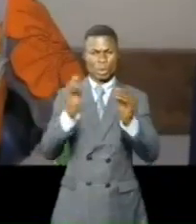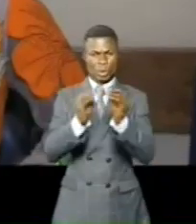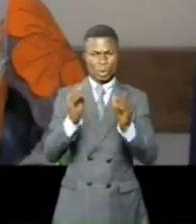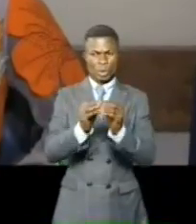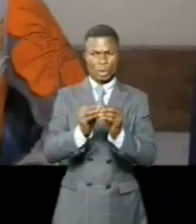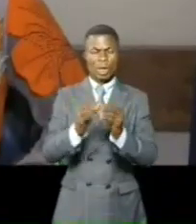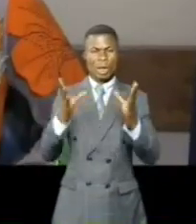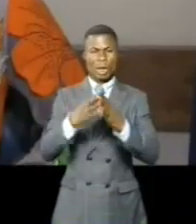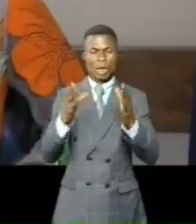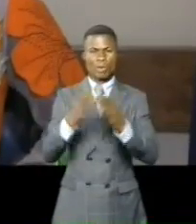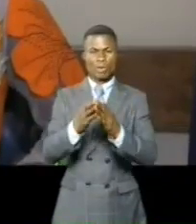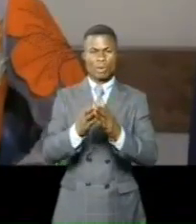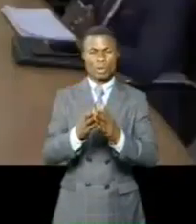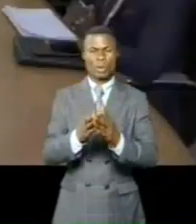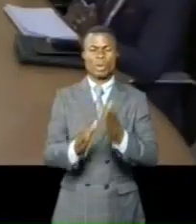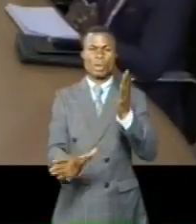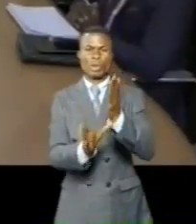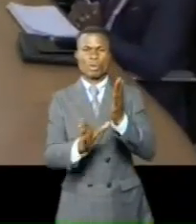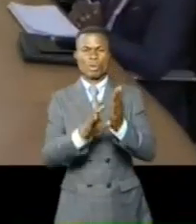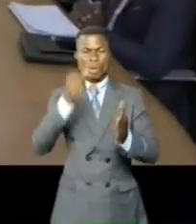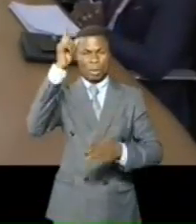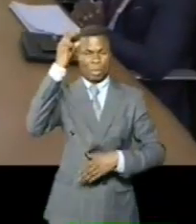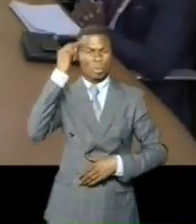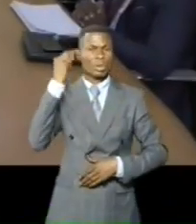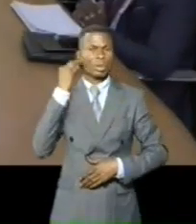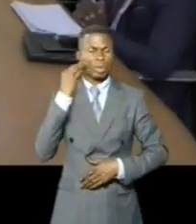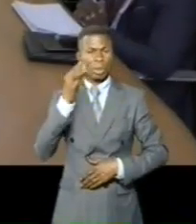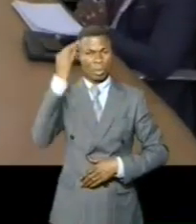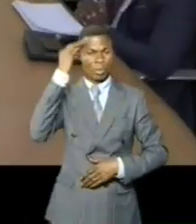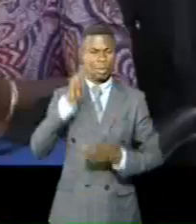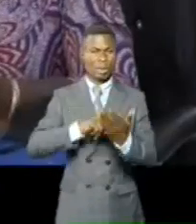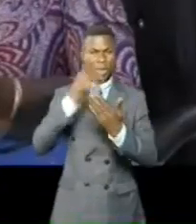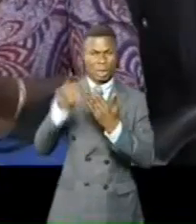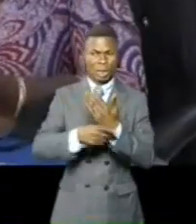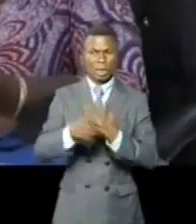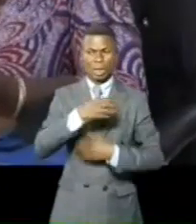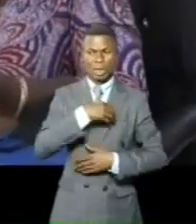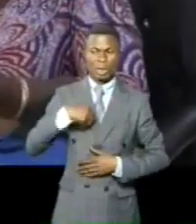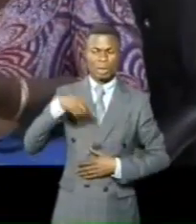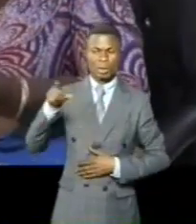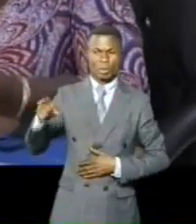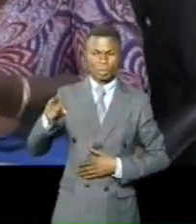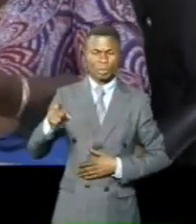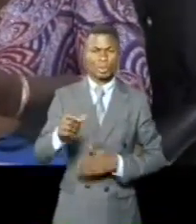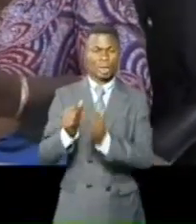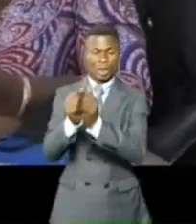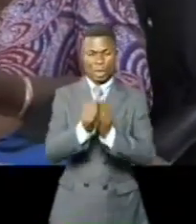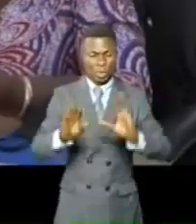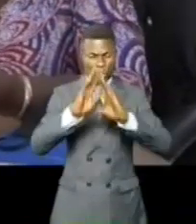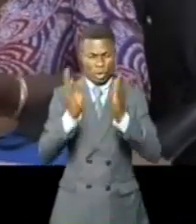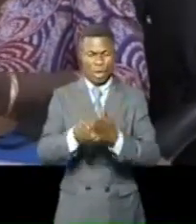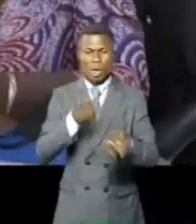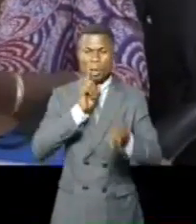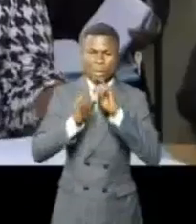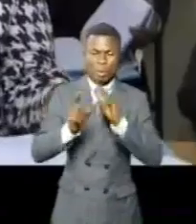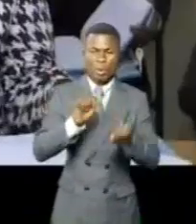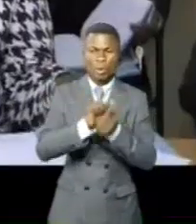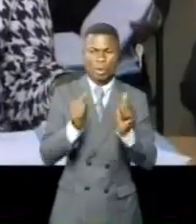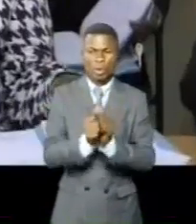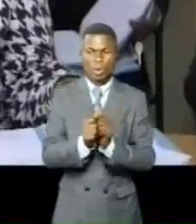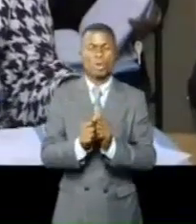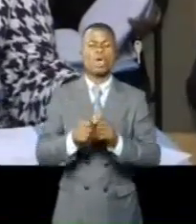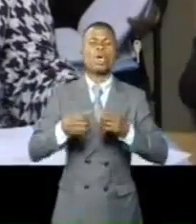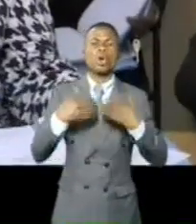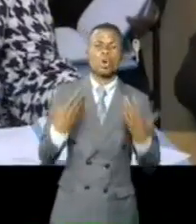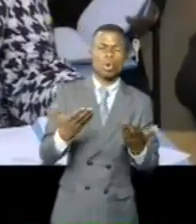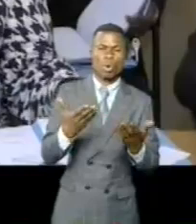la présidence du vice-président. Première ministre, ministre du Plan Élisée Mounimboué. Ensemble, ils ont discuté sur la modalité